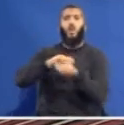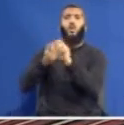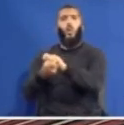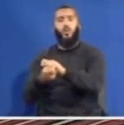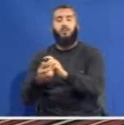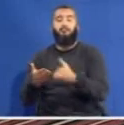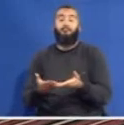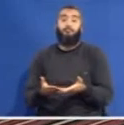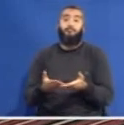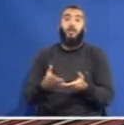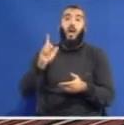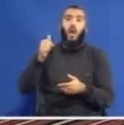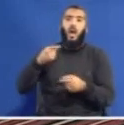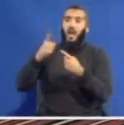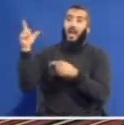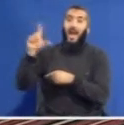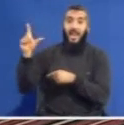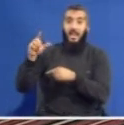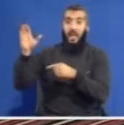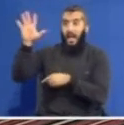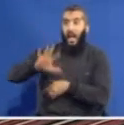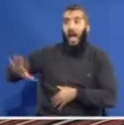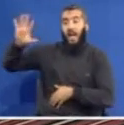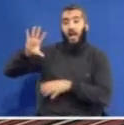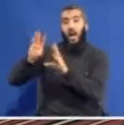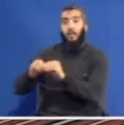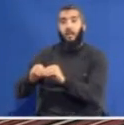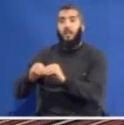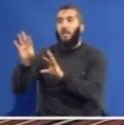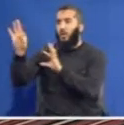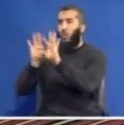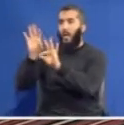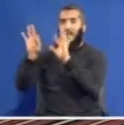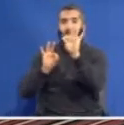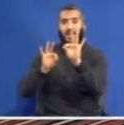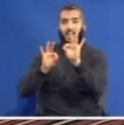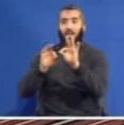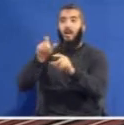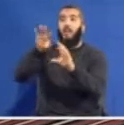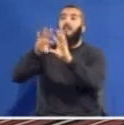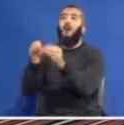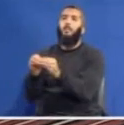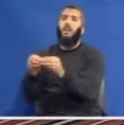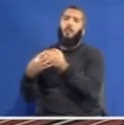النهار هنايا لجنة الحي داروا اجتماع خيروا الناس المضرورين.